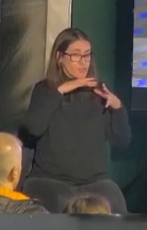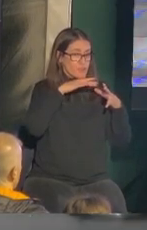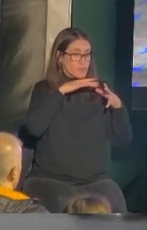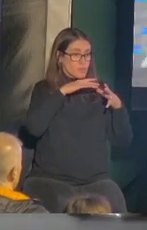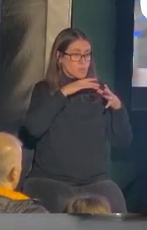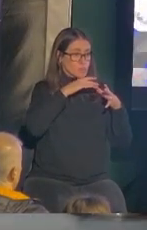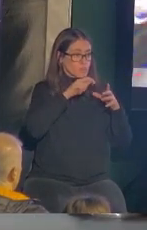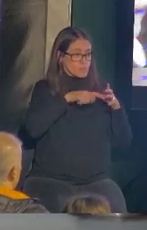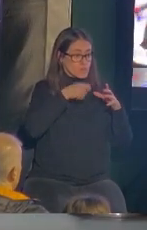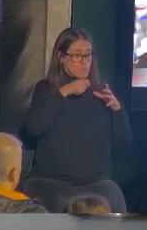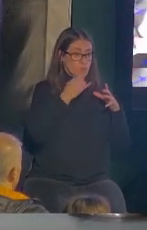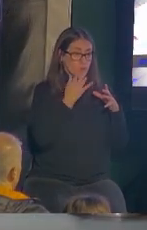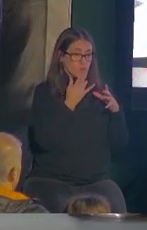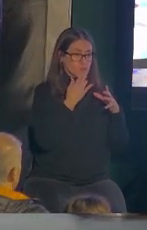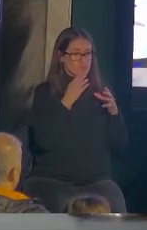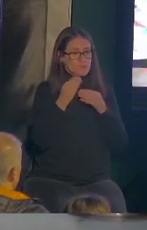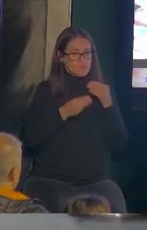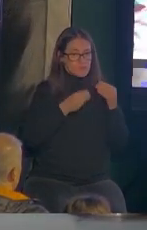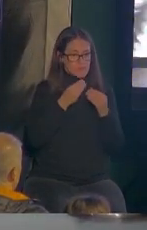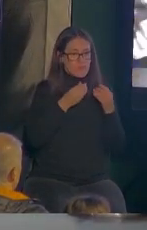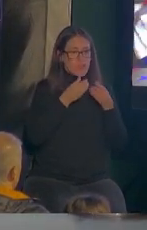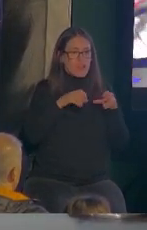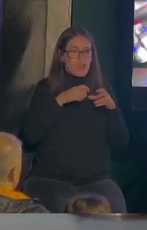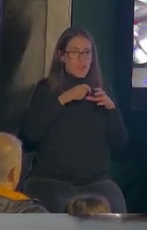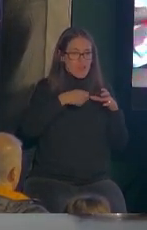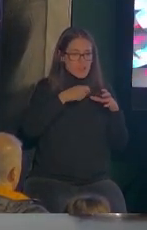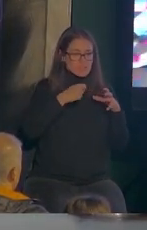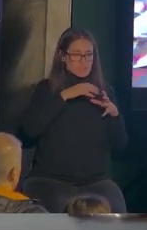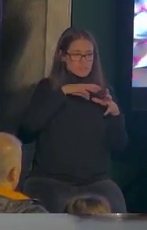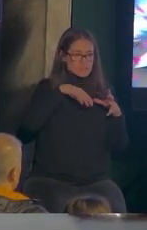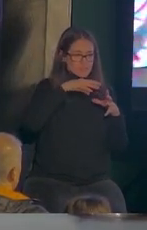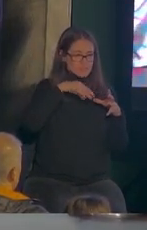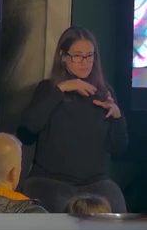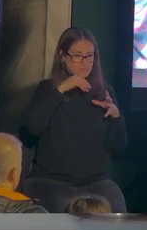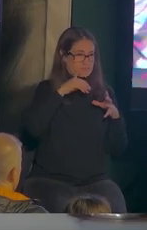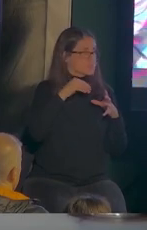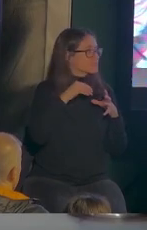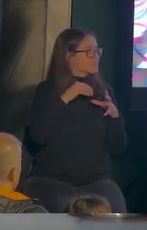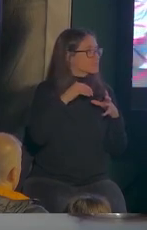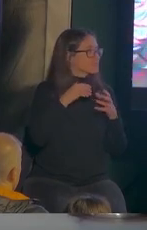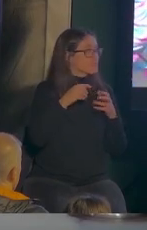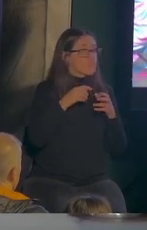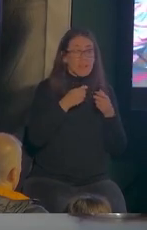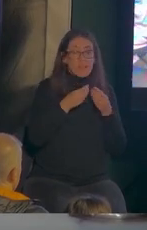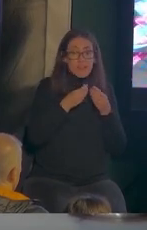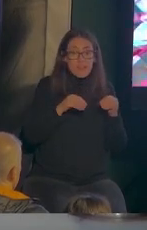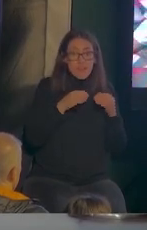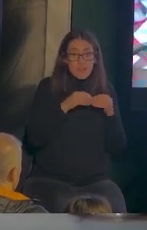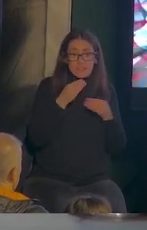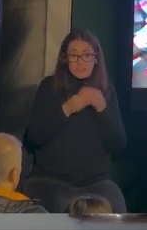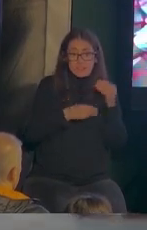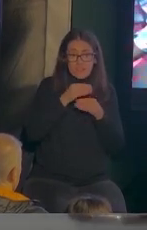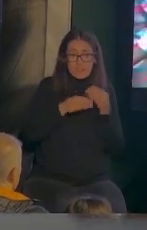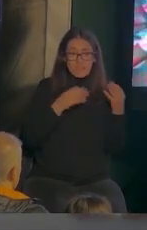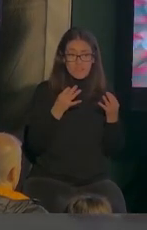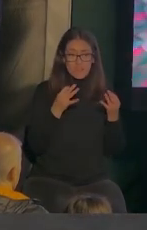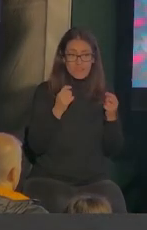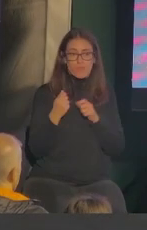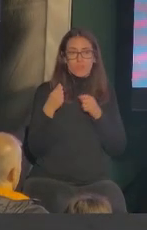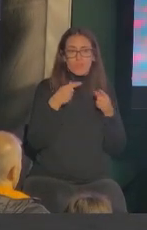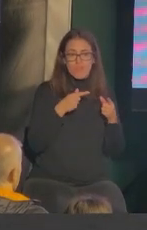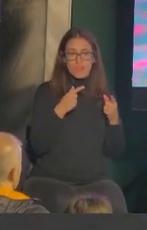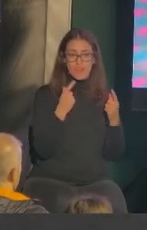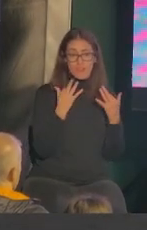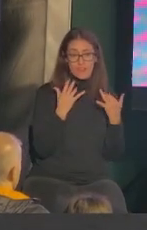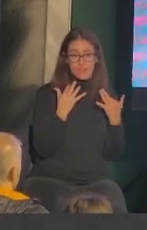muntarem les clares. En aquest cas, les clares el que fan és també aportar-nos tot l'aire